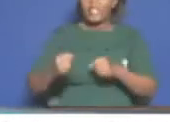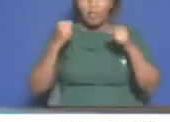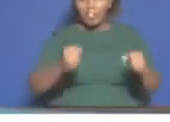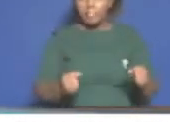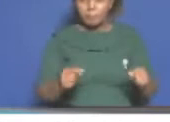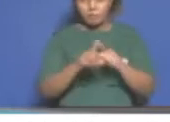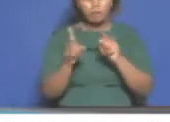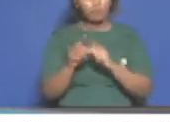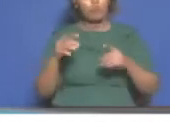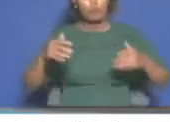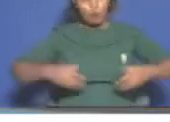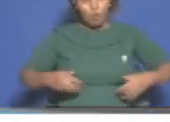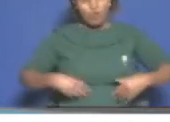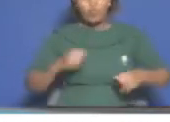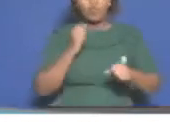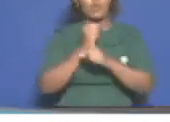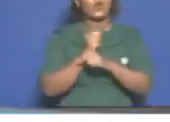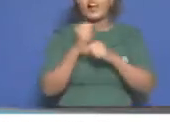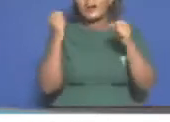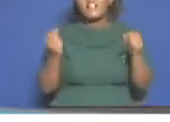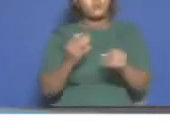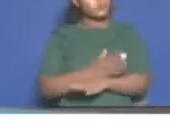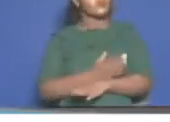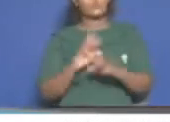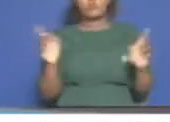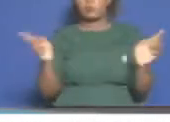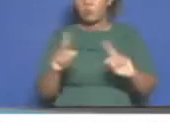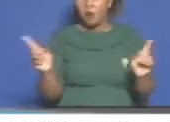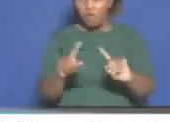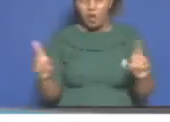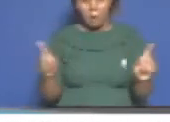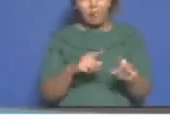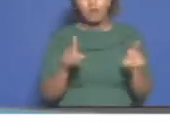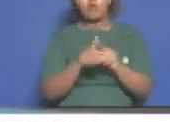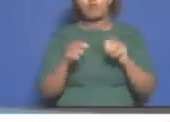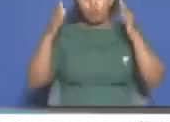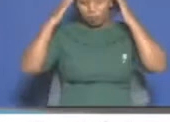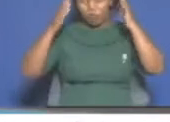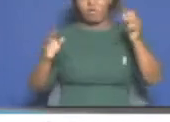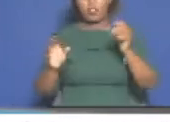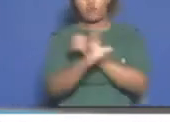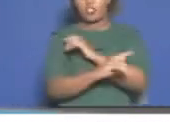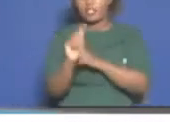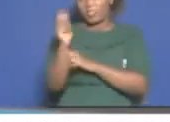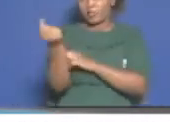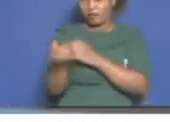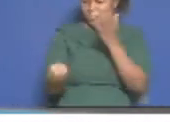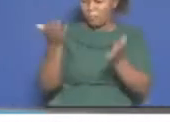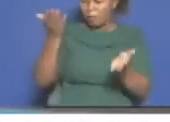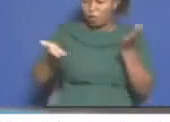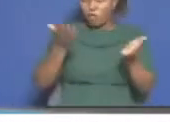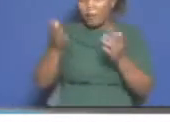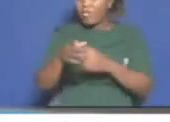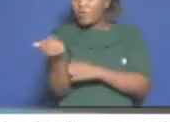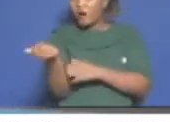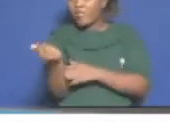Kenya wanabidii sana. Sijaona vijana, mimi hata tukiangazia nchi ya Kenya na uko mbele na mataifa mengine, the youth of